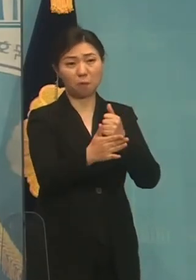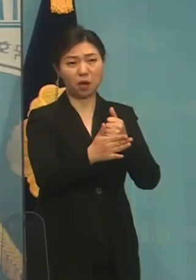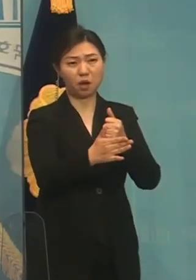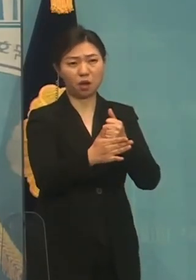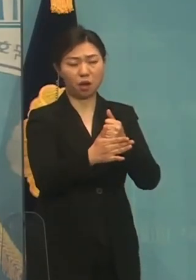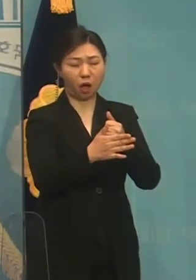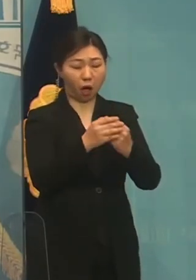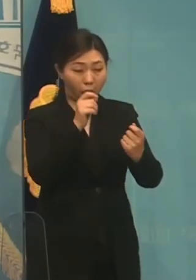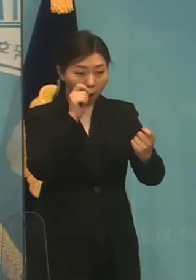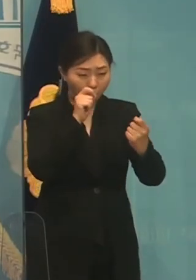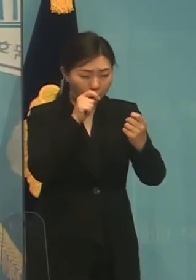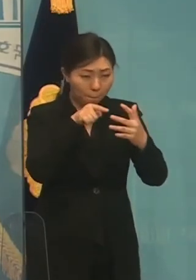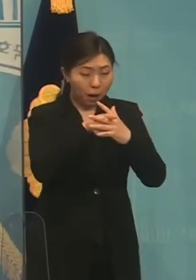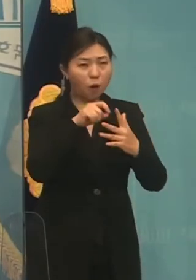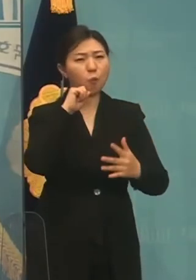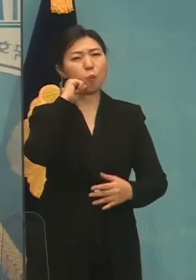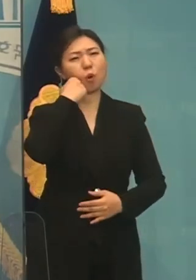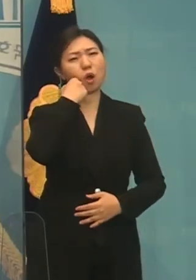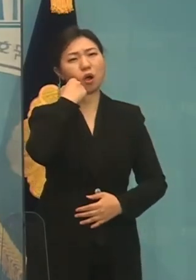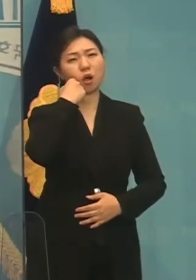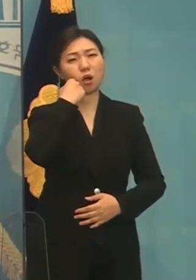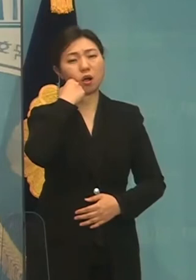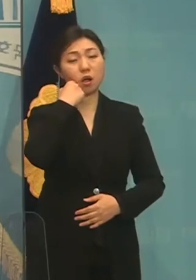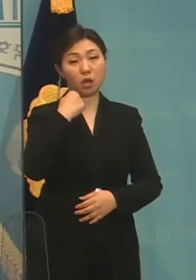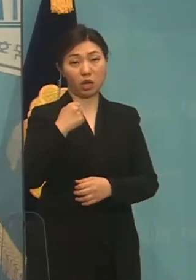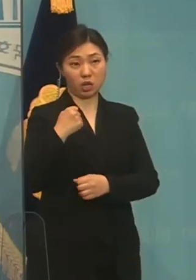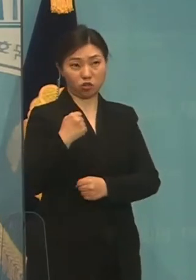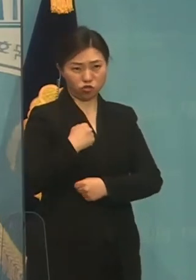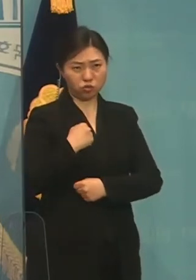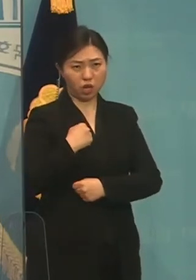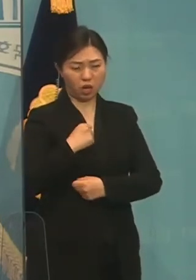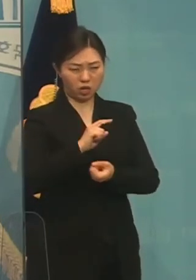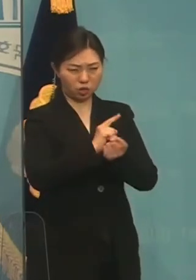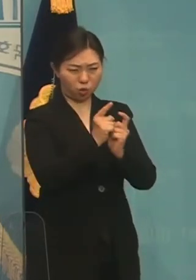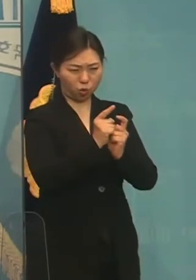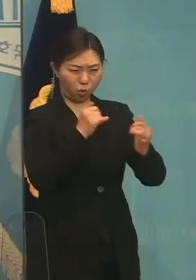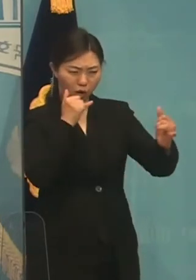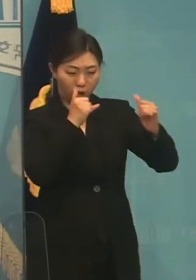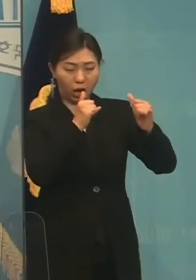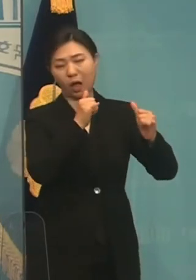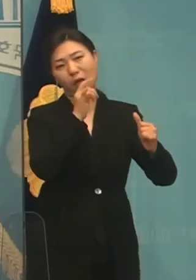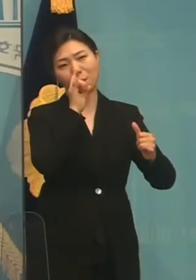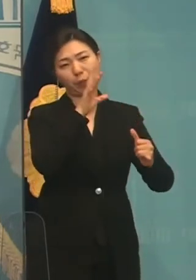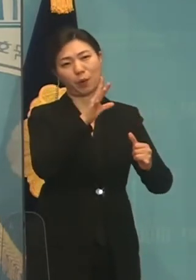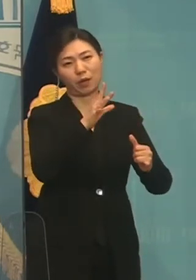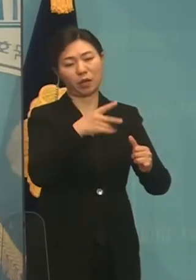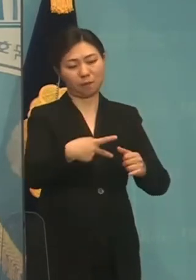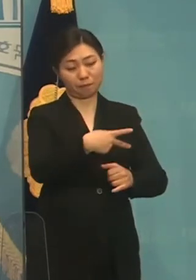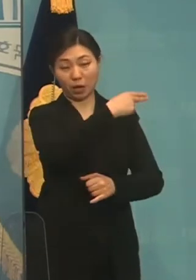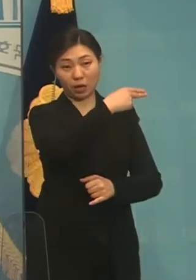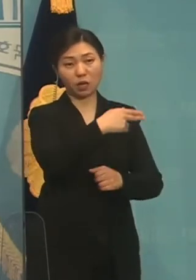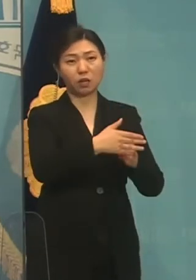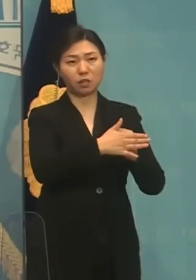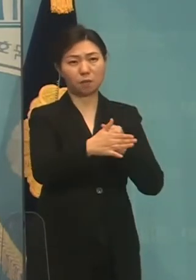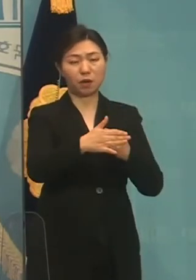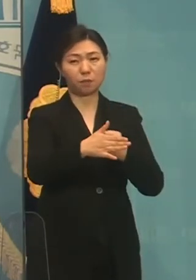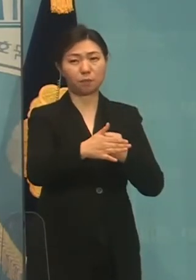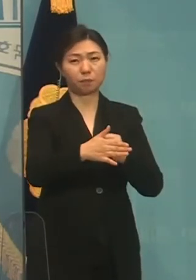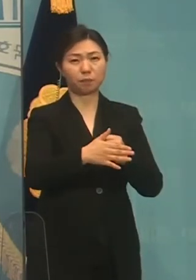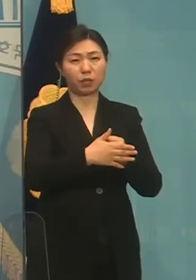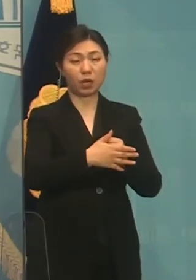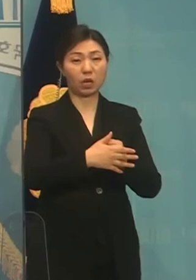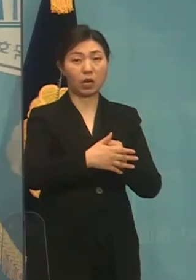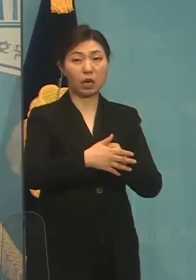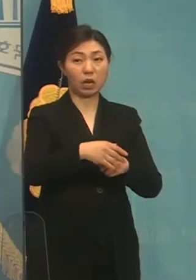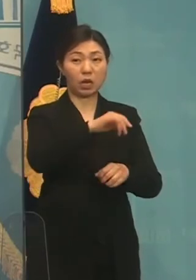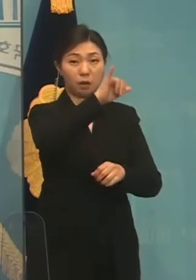앞을 가늠하기가 어렵습니다. 군사적 핫라인도 끊어진 상황이라 휴전선 일대의 사소한